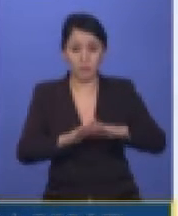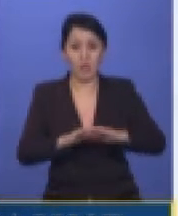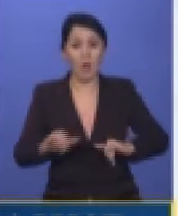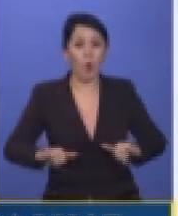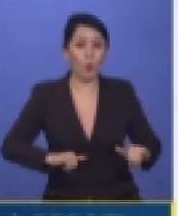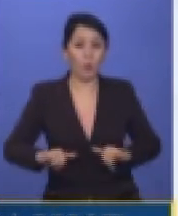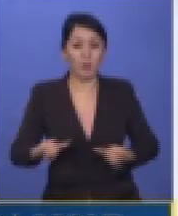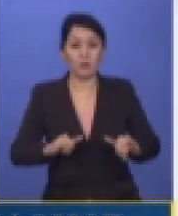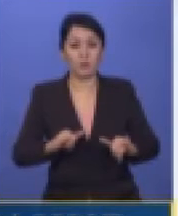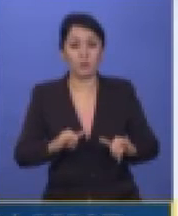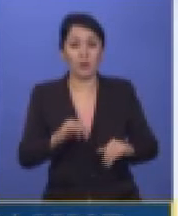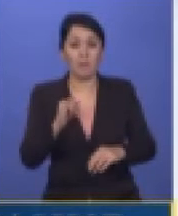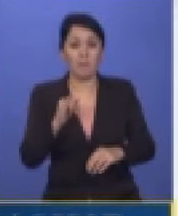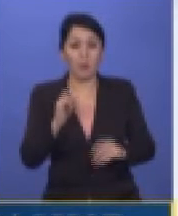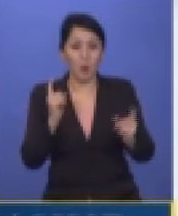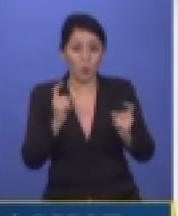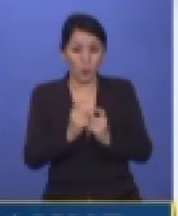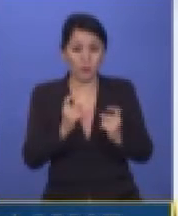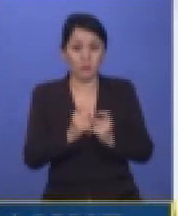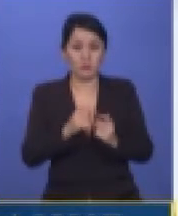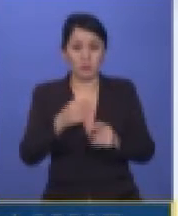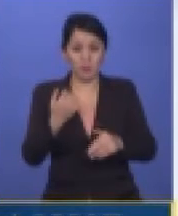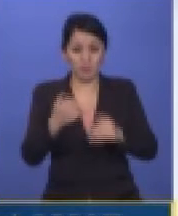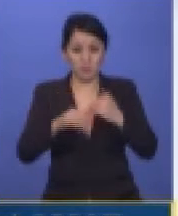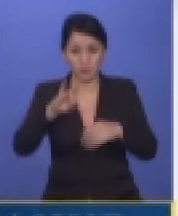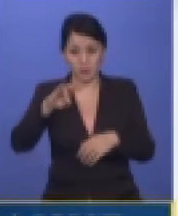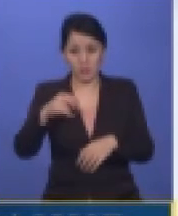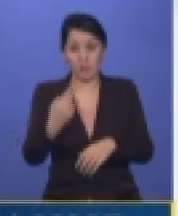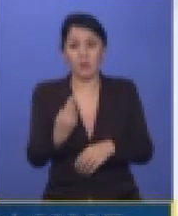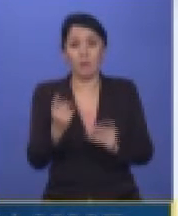побуждений оскорблял, значит, на межнациональной почве.